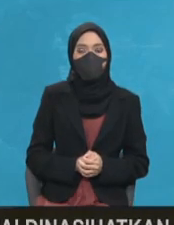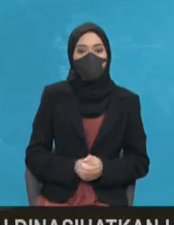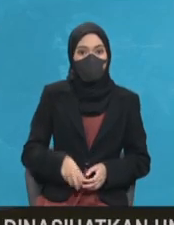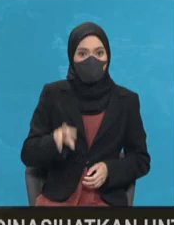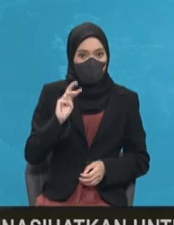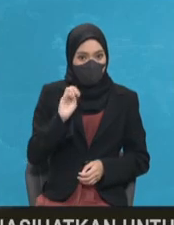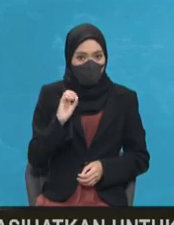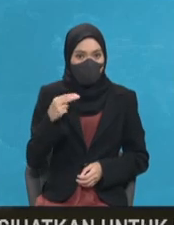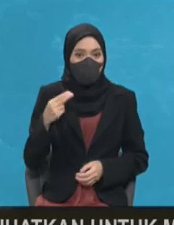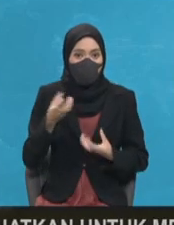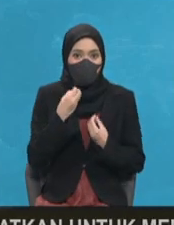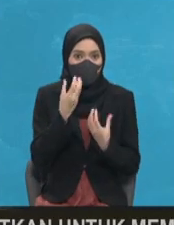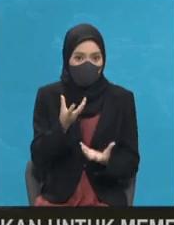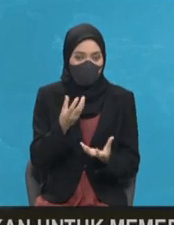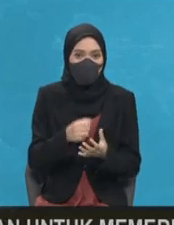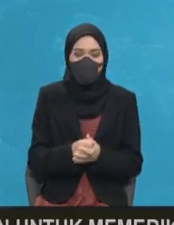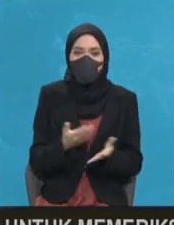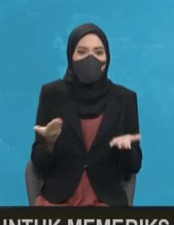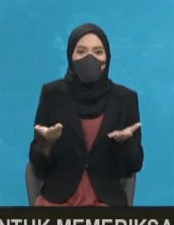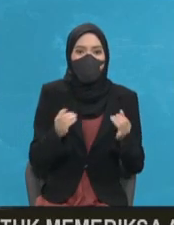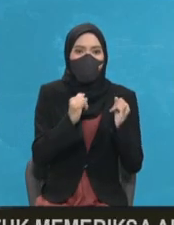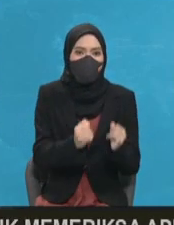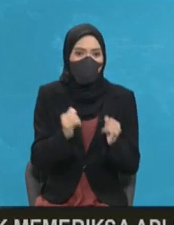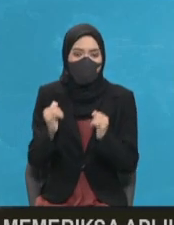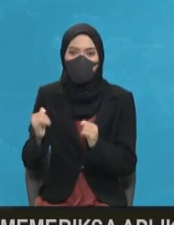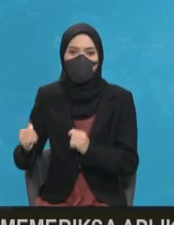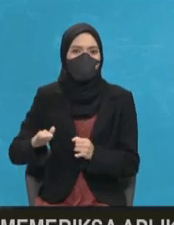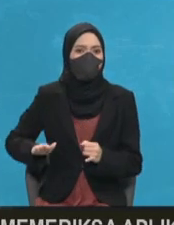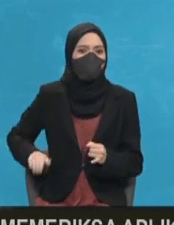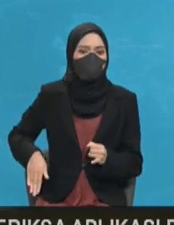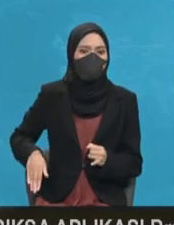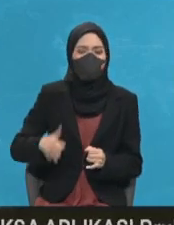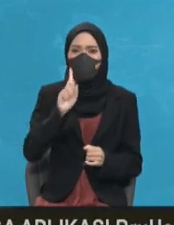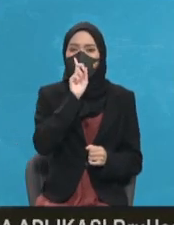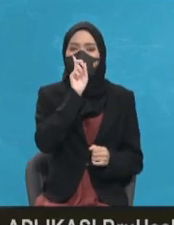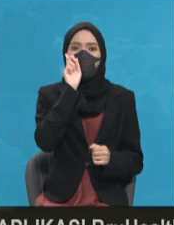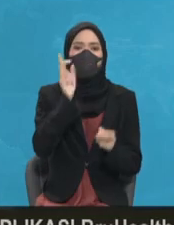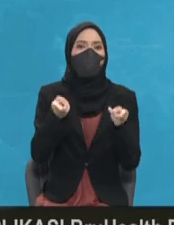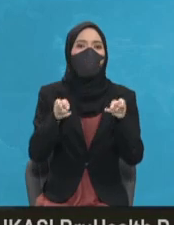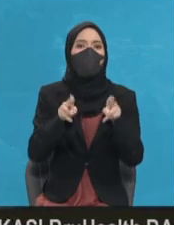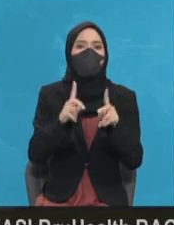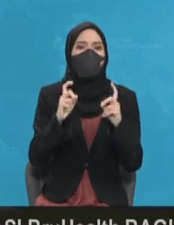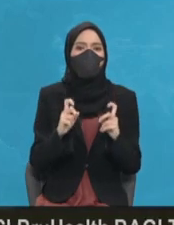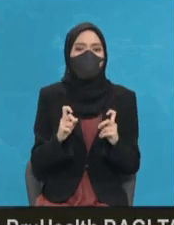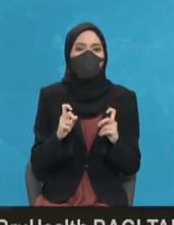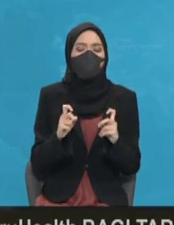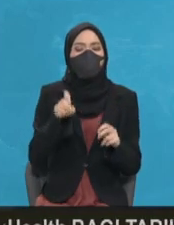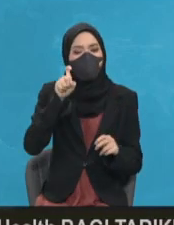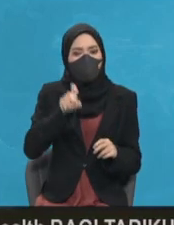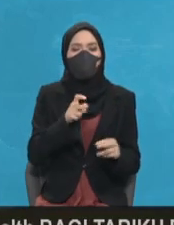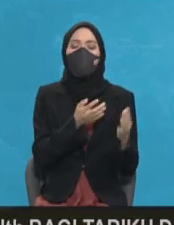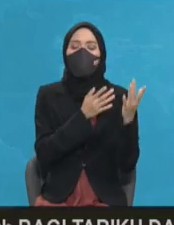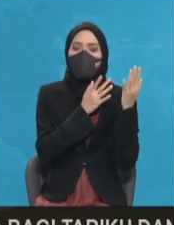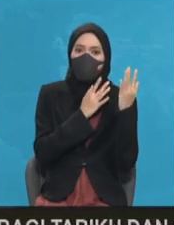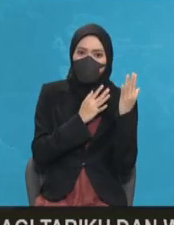Hai Menteri Kesehatan juga menyatakan individu yang belum menerima hasil keputusan ujian soap masing-masing perlulah menunggu